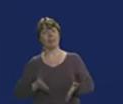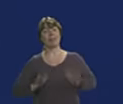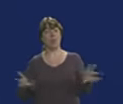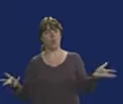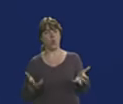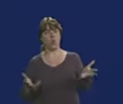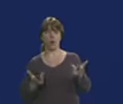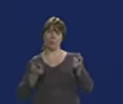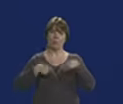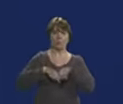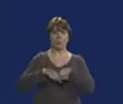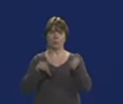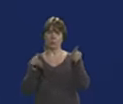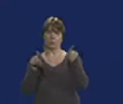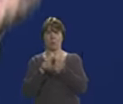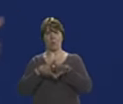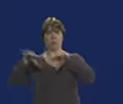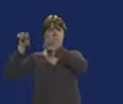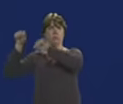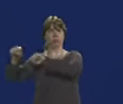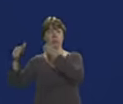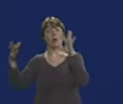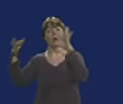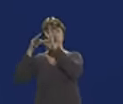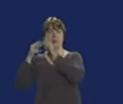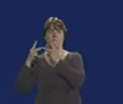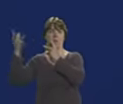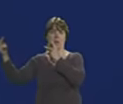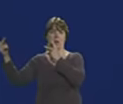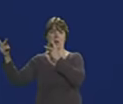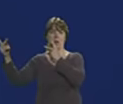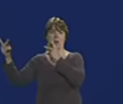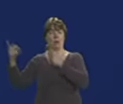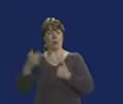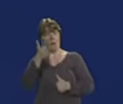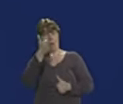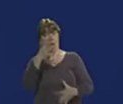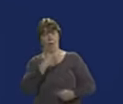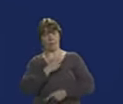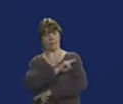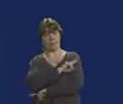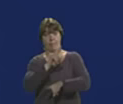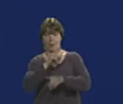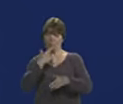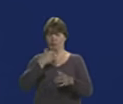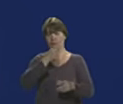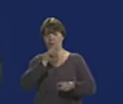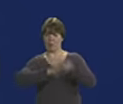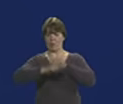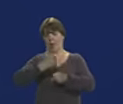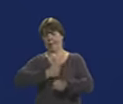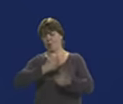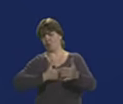décidé d'exercer notre souveraineté avec nos voisins. Mais je n'accepterai pas plus d'un an,